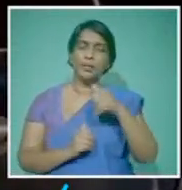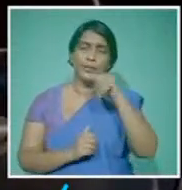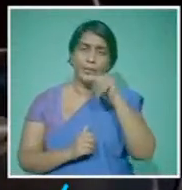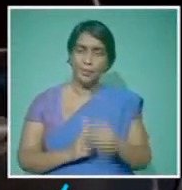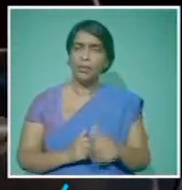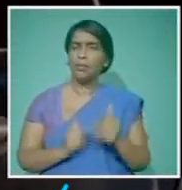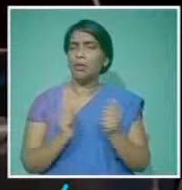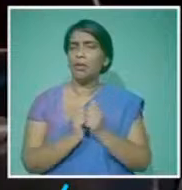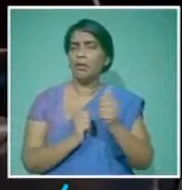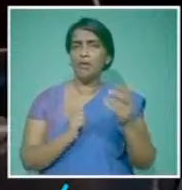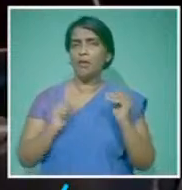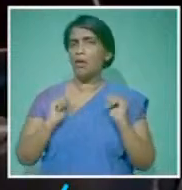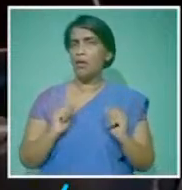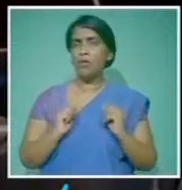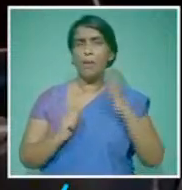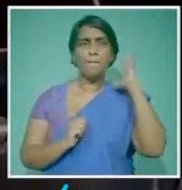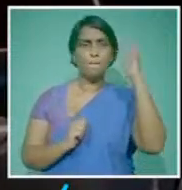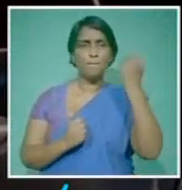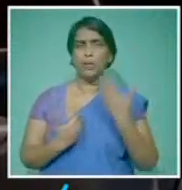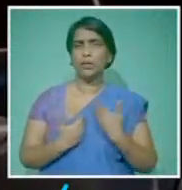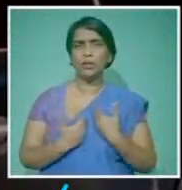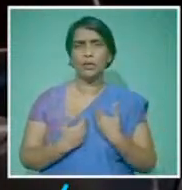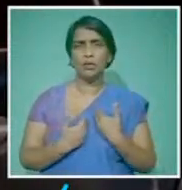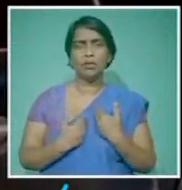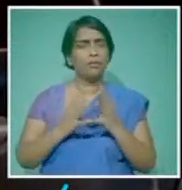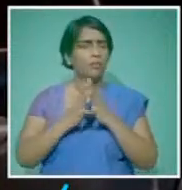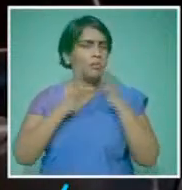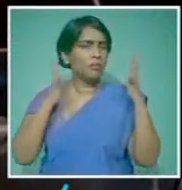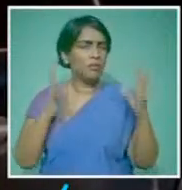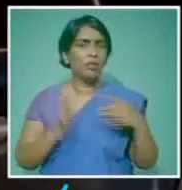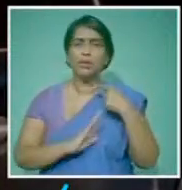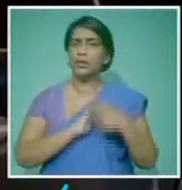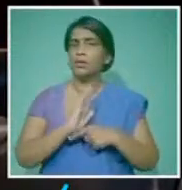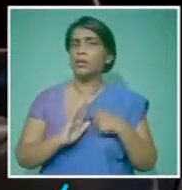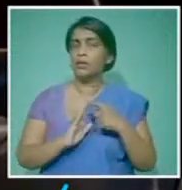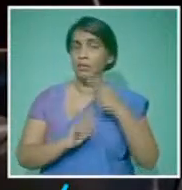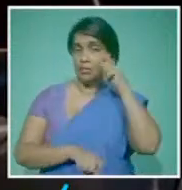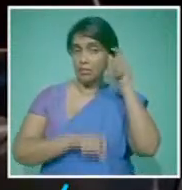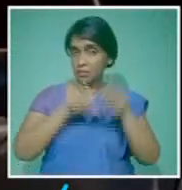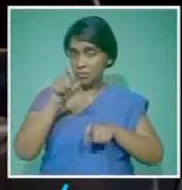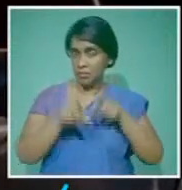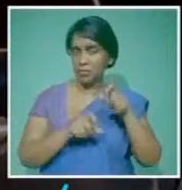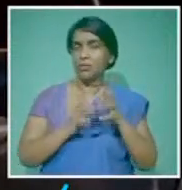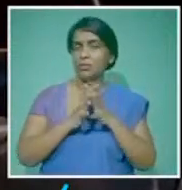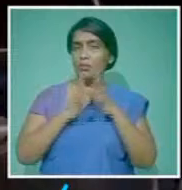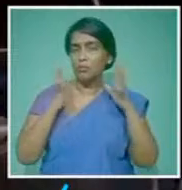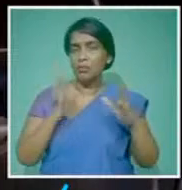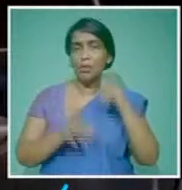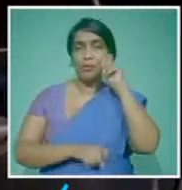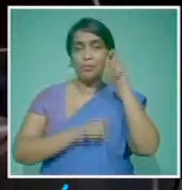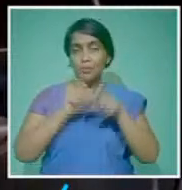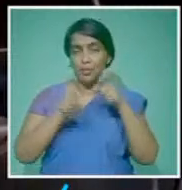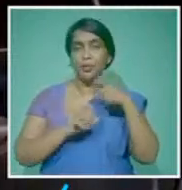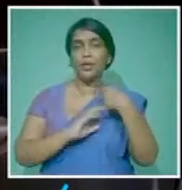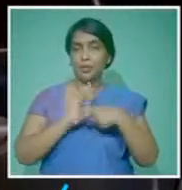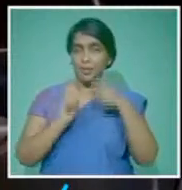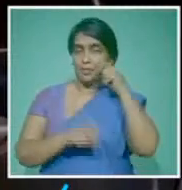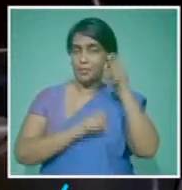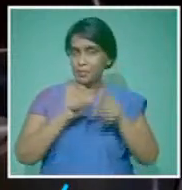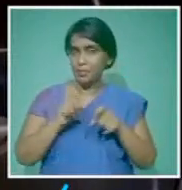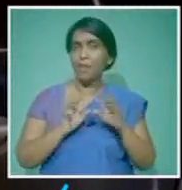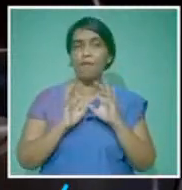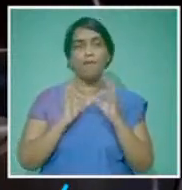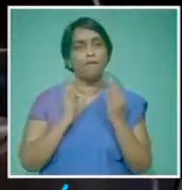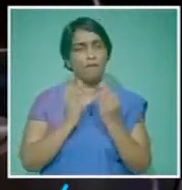වශයෙන්ම මොකද්ද වෙලා තියෙන ප්‍රතිඵලය බහුතලයක් රටේ ජනතාව බහුතලයක් රටේ පුරවැසියන්